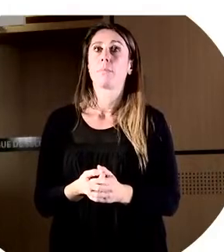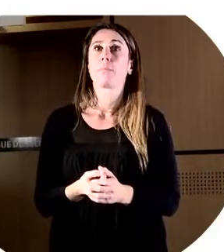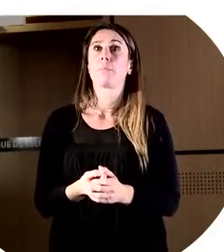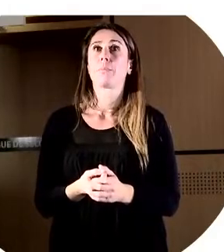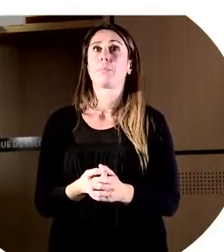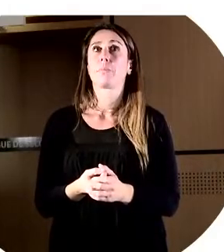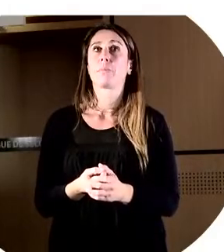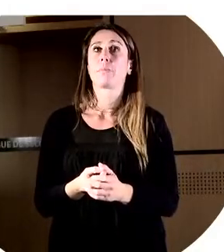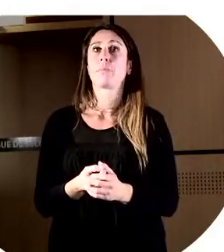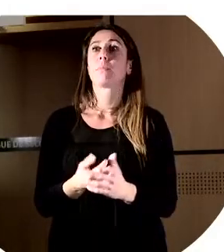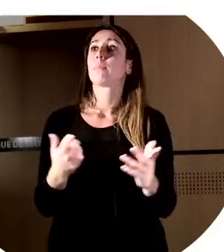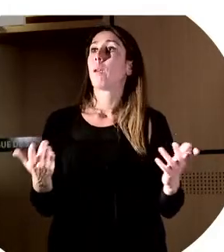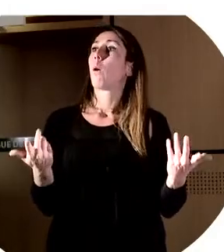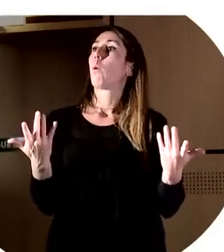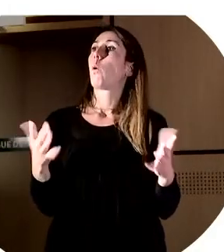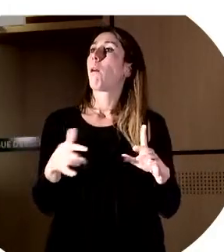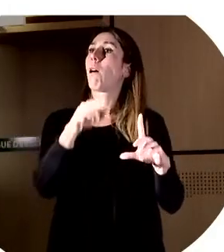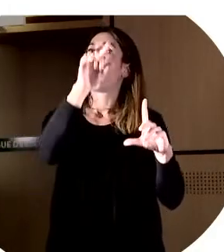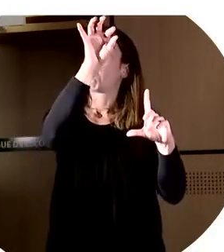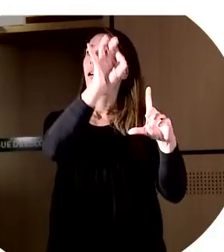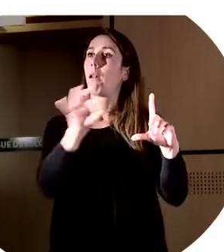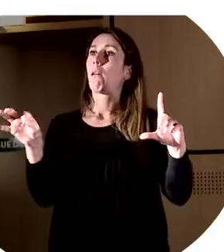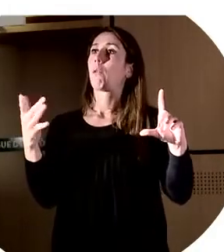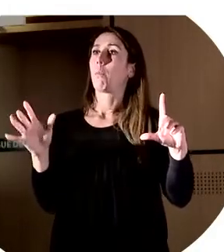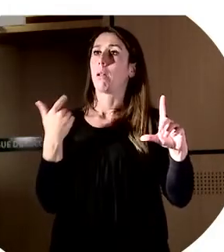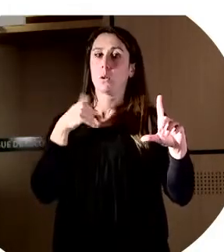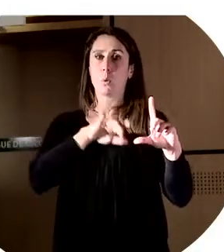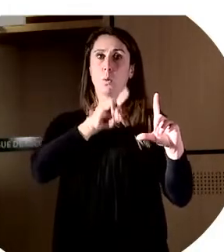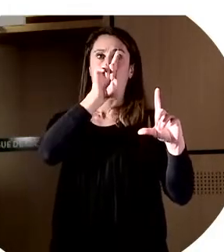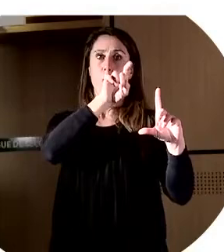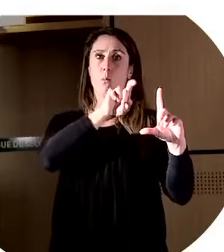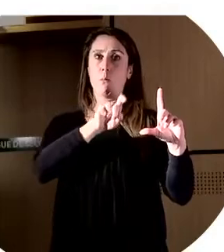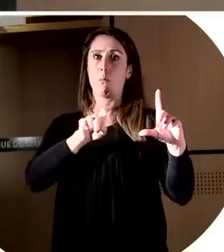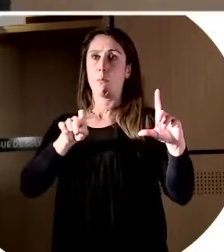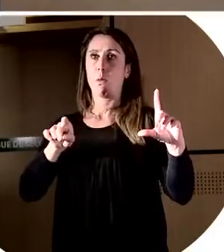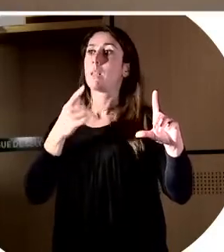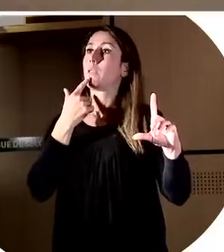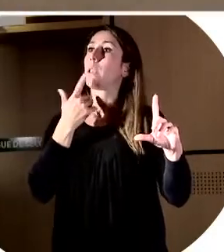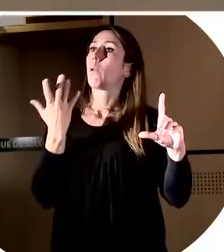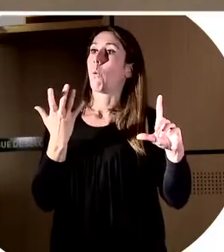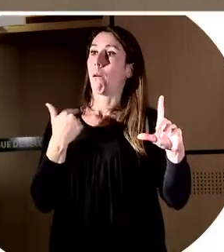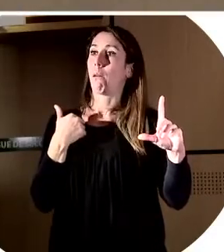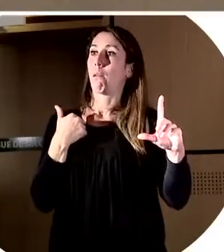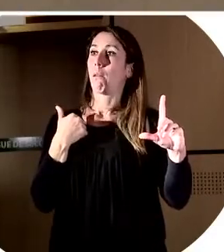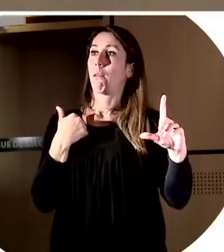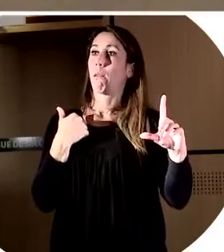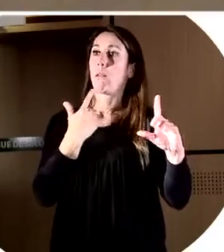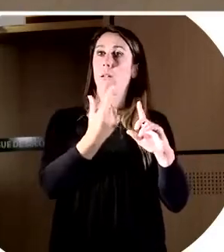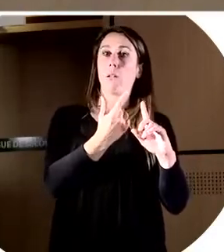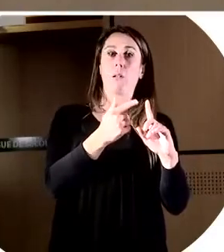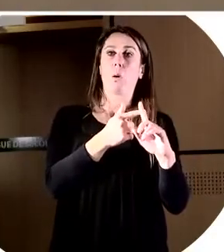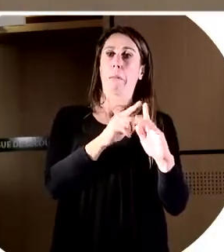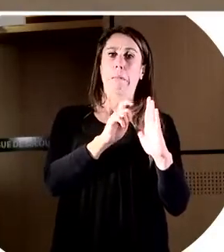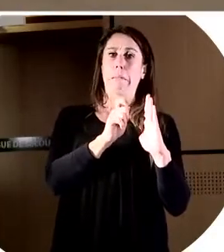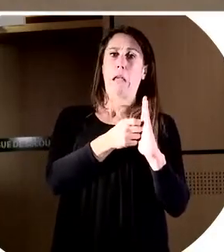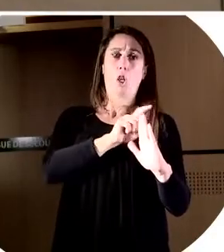vais construire ma courbe de proche en proche et je vais regarder les variations de concentration entre 2 instants très